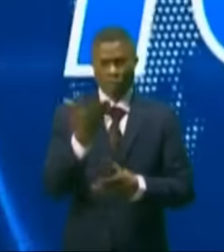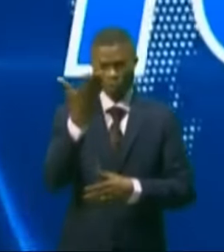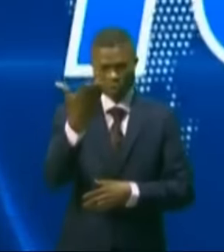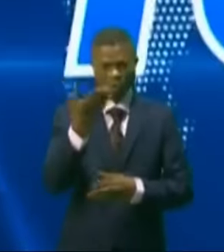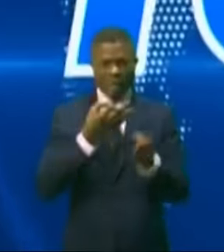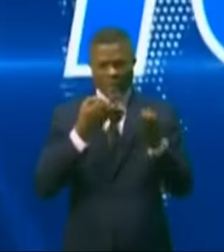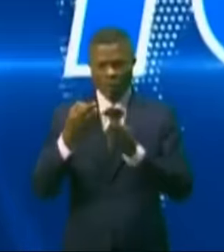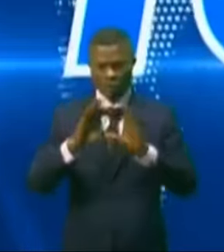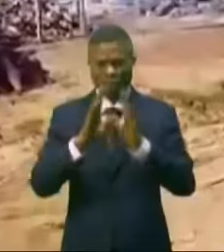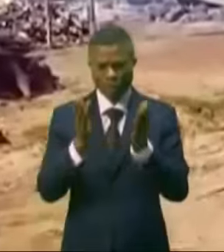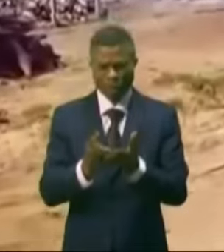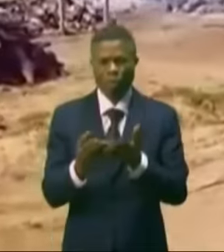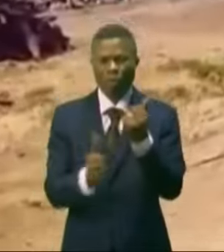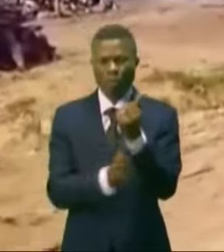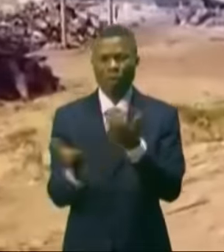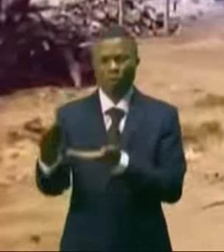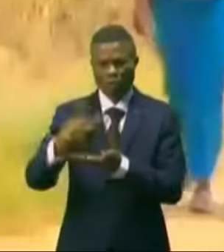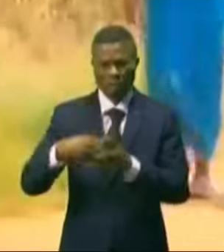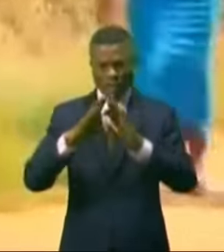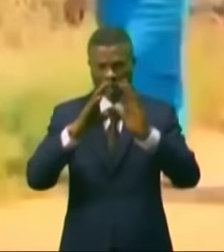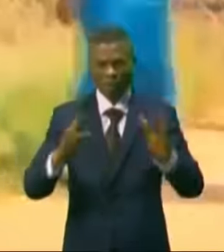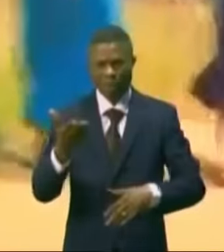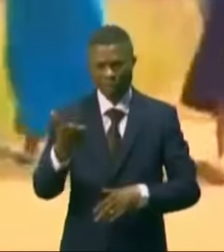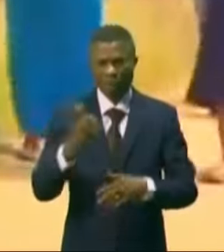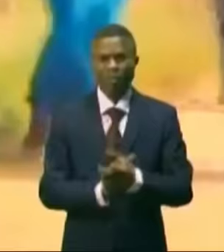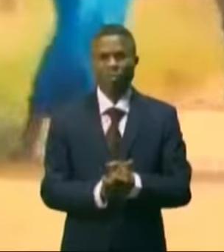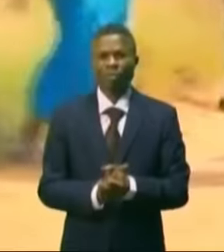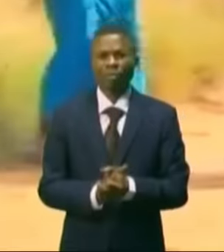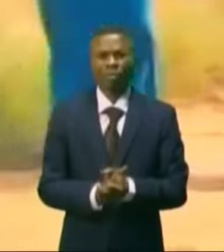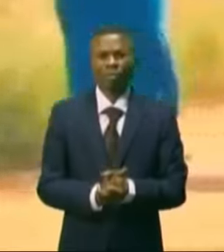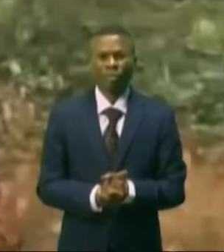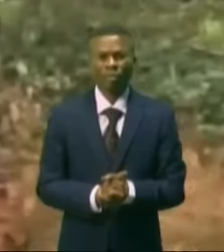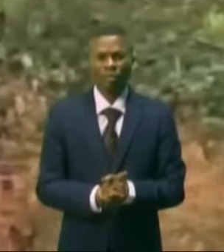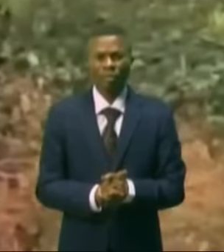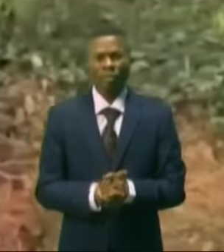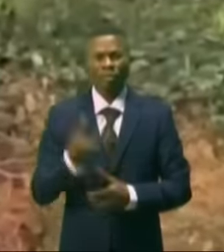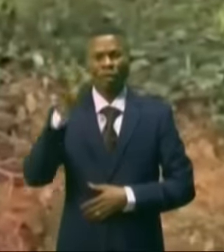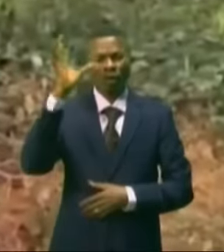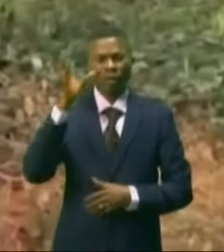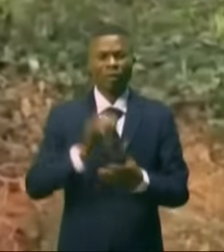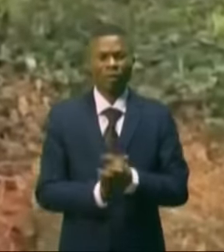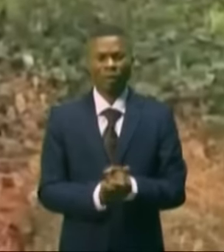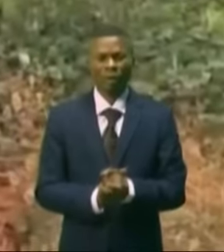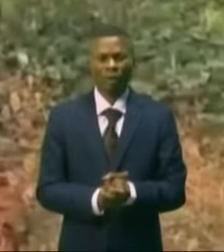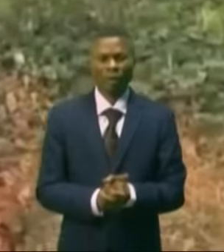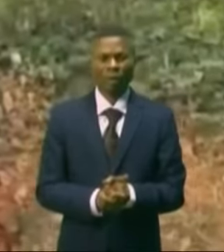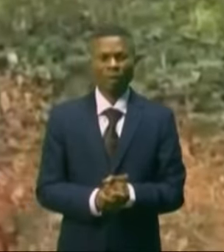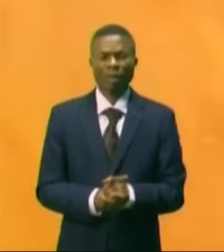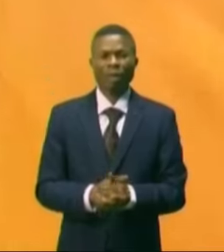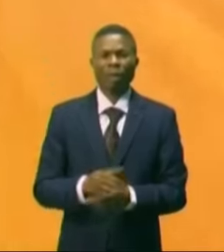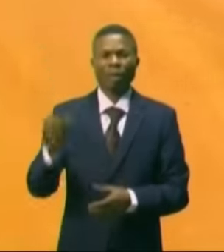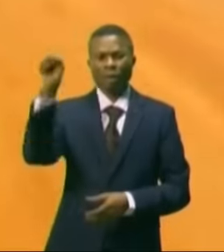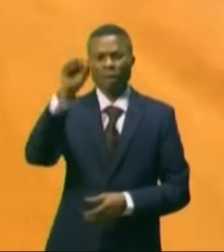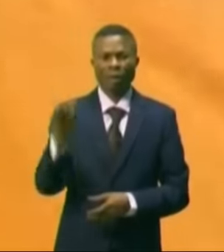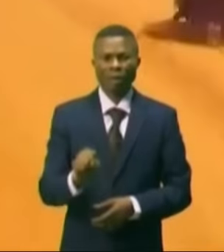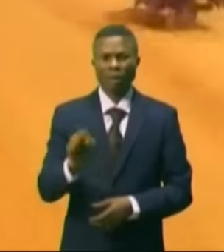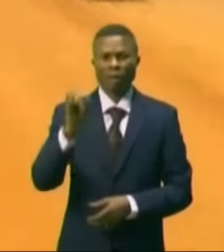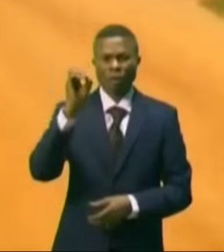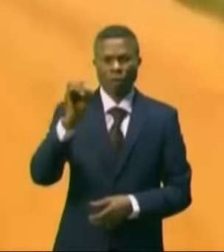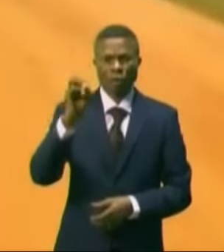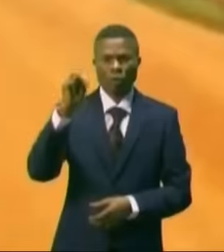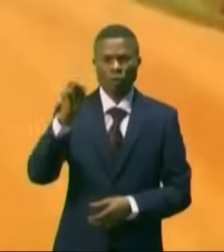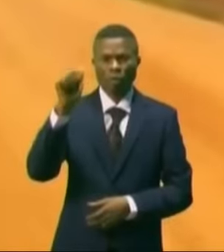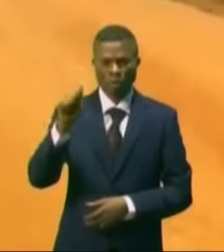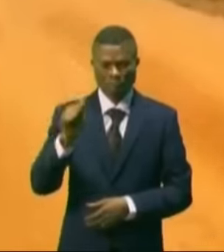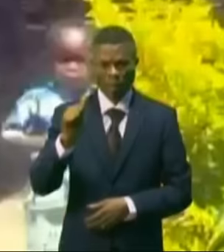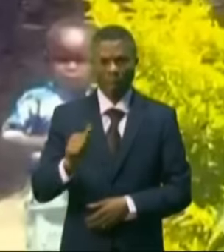de précisions. Après plus de décennies, certains villages de la chefferie de Andissoma à Irumu se